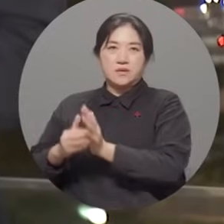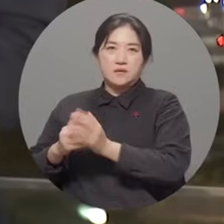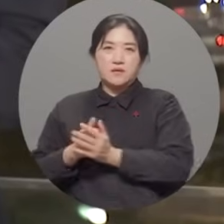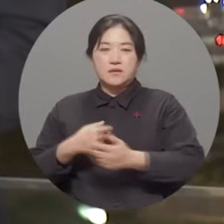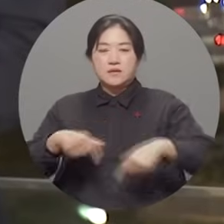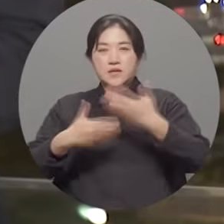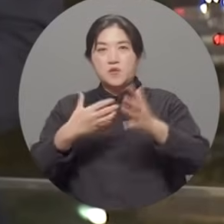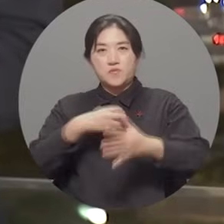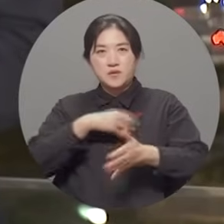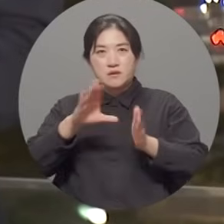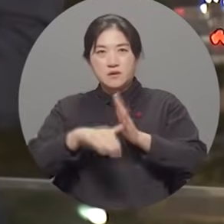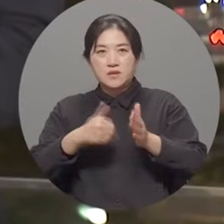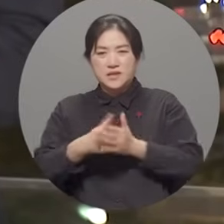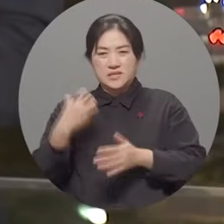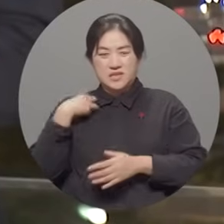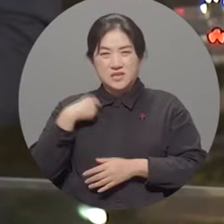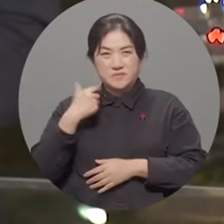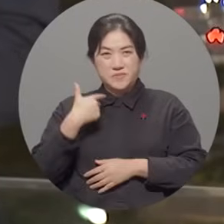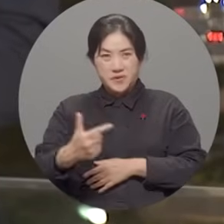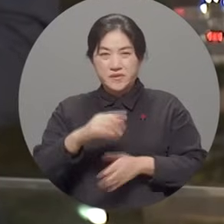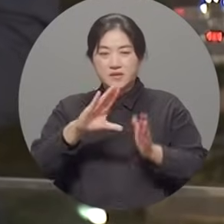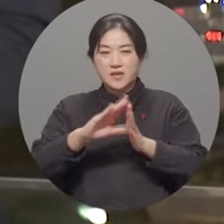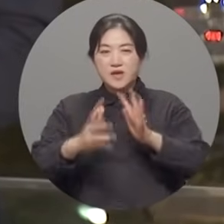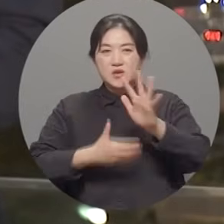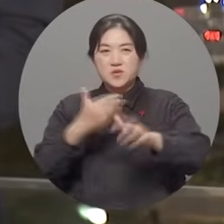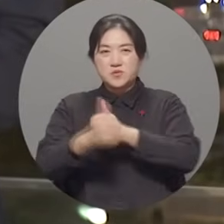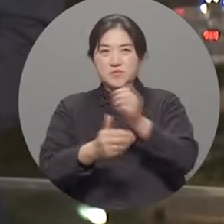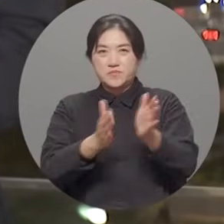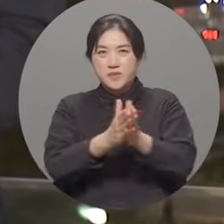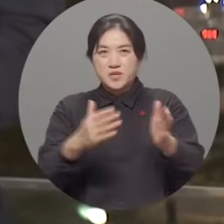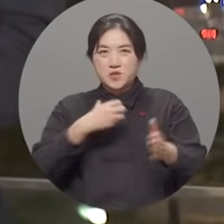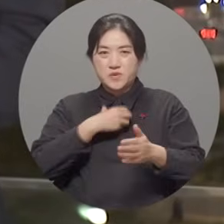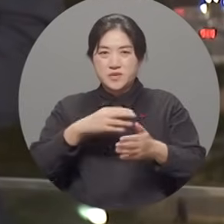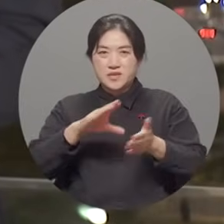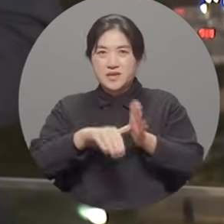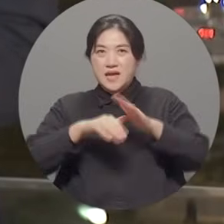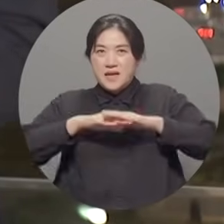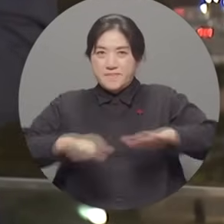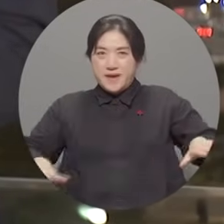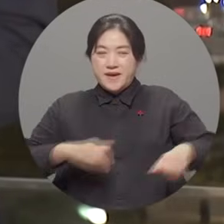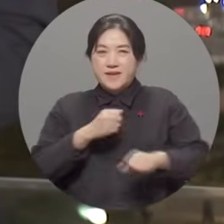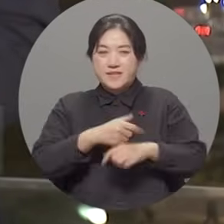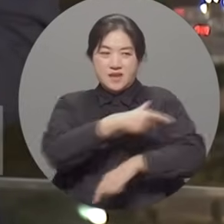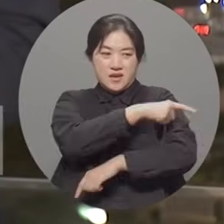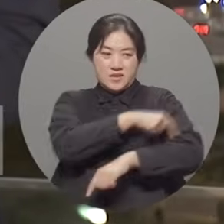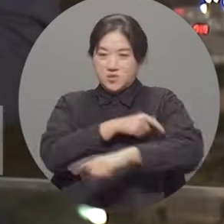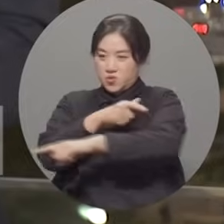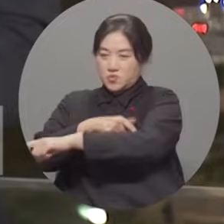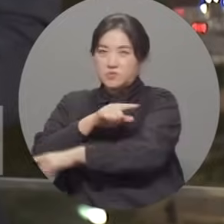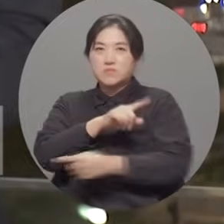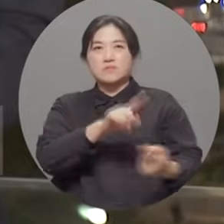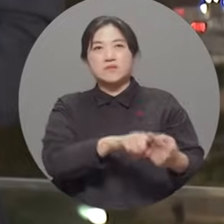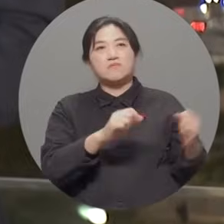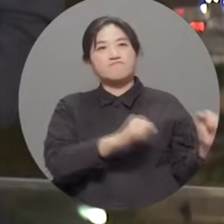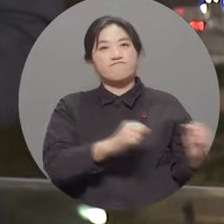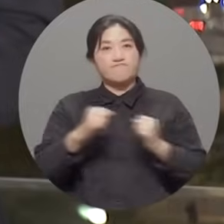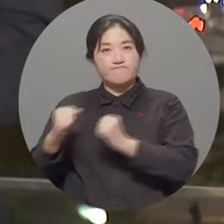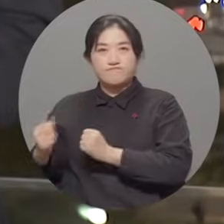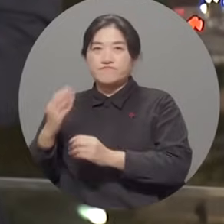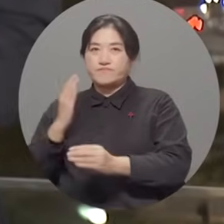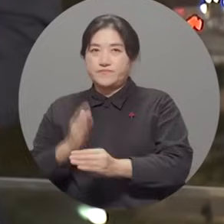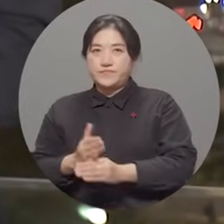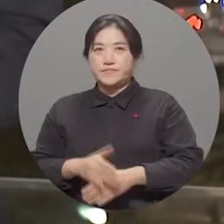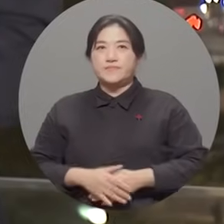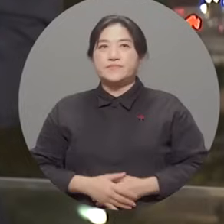위기에 대한 거센 책임론이 일었을 때 혁신위를 출범시켜 위기를 타파하겠다고 했던 지도부는 그대로 남아있습니다. MBC